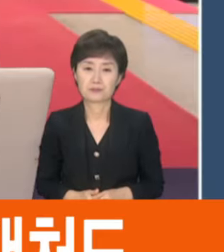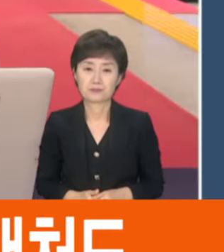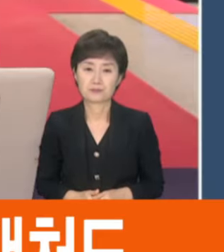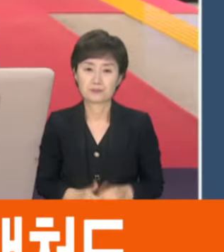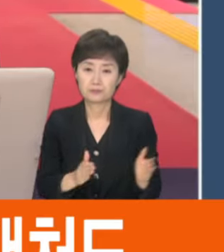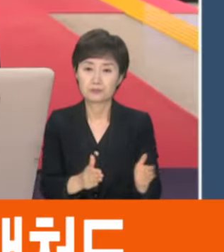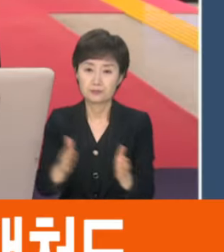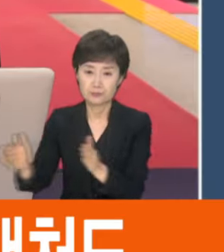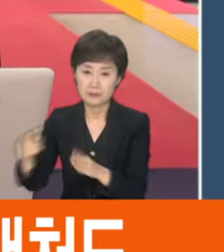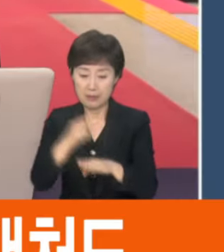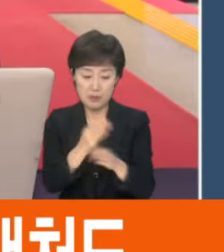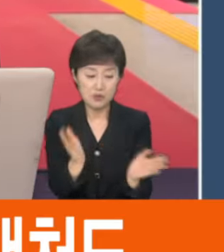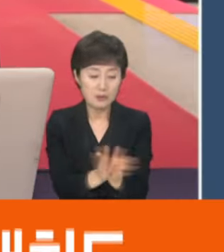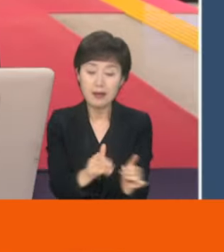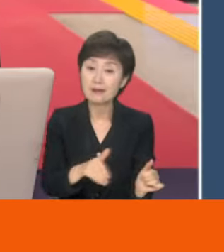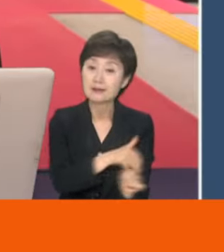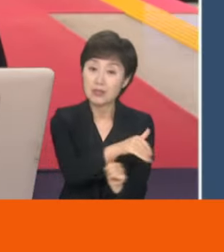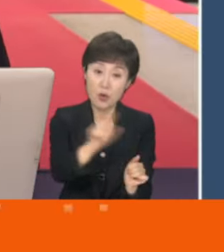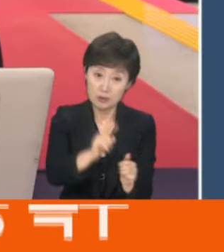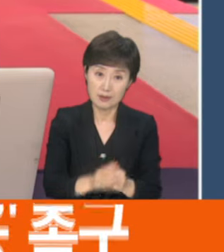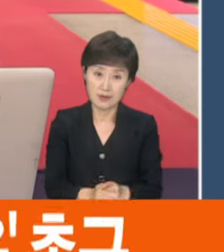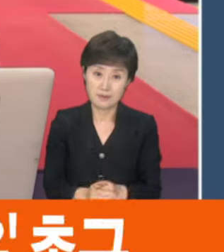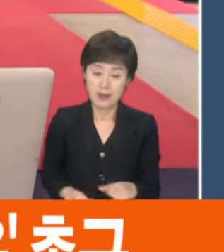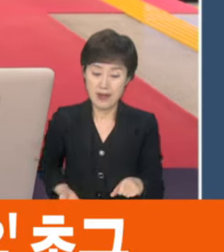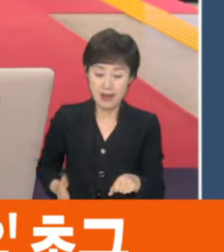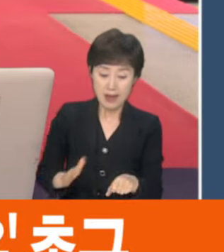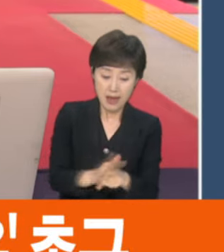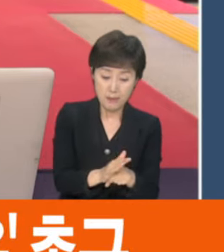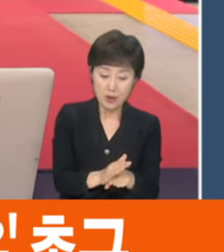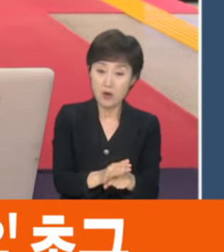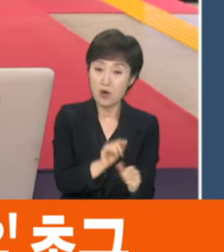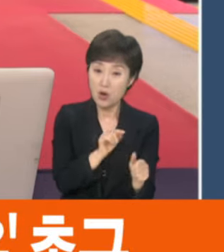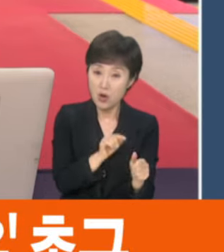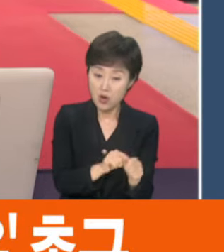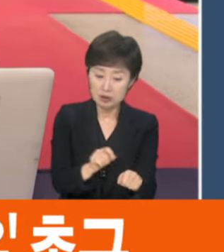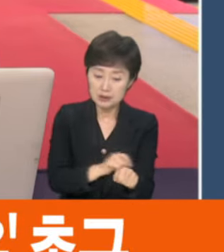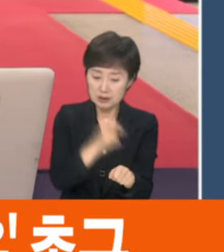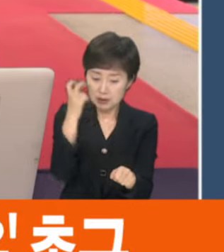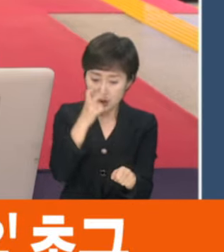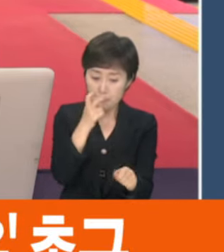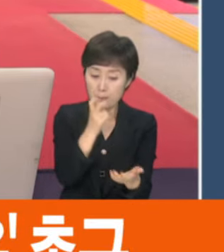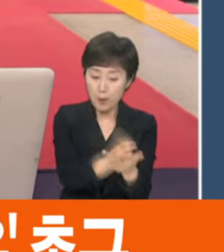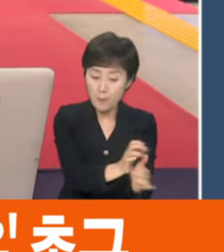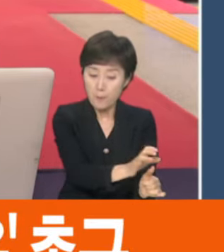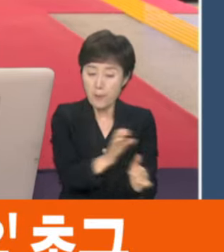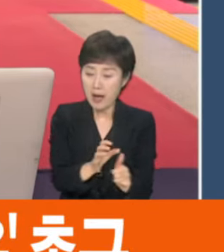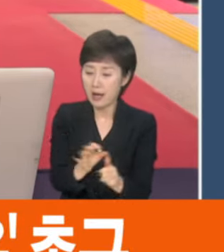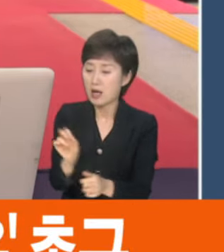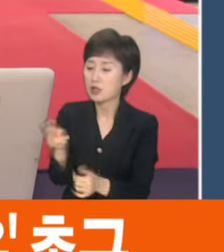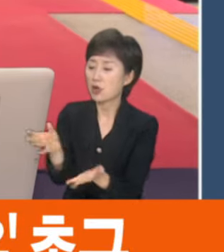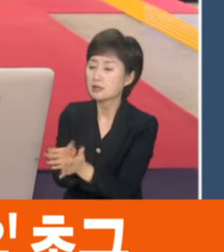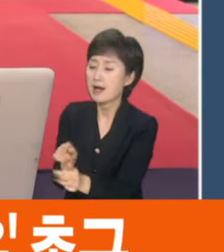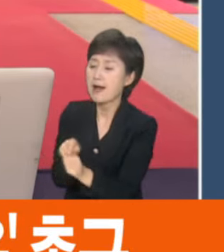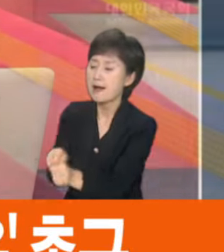네, 민주당으로 가보겠습니다. 해병특검법을 고리로 대여 공세를 이어가고 있다고요?